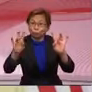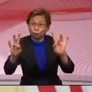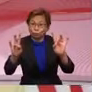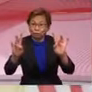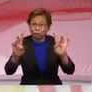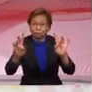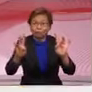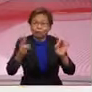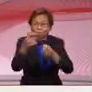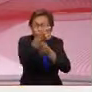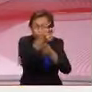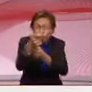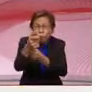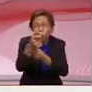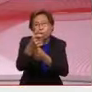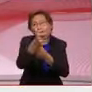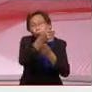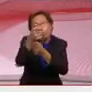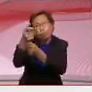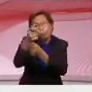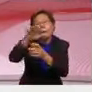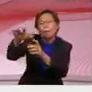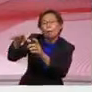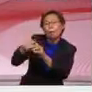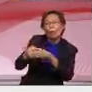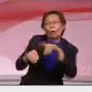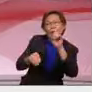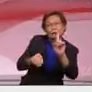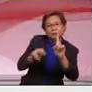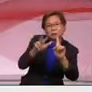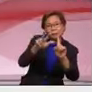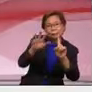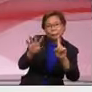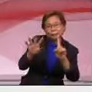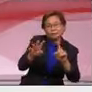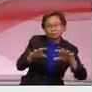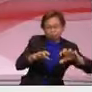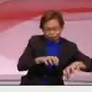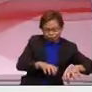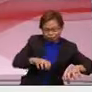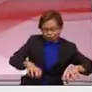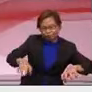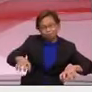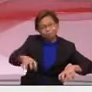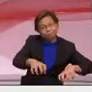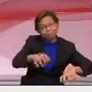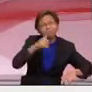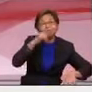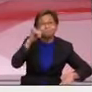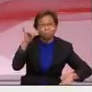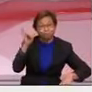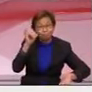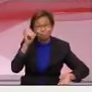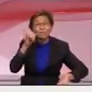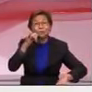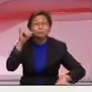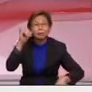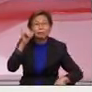8,947 operasi sanitasi yang merangkumi 134 zon. Semalam,